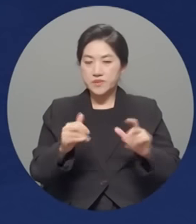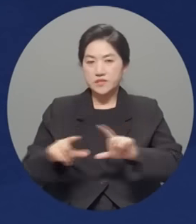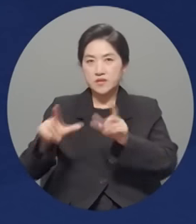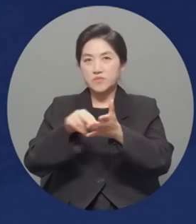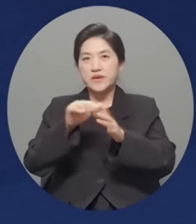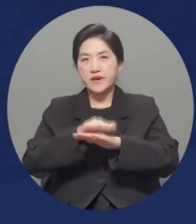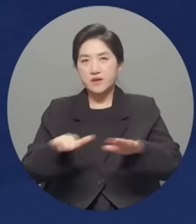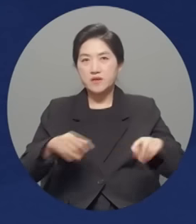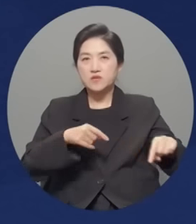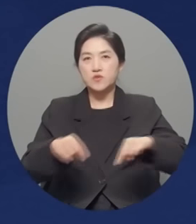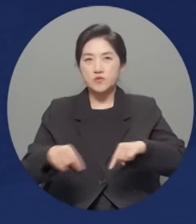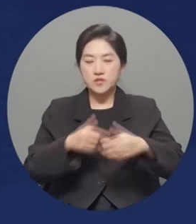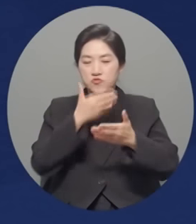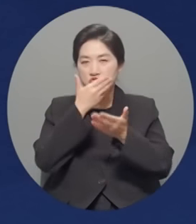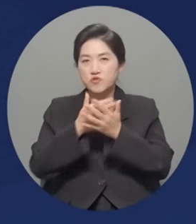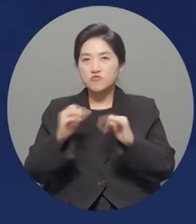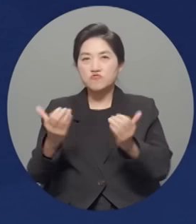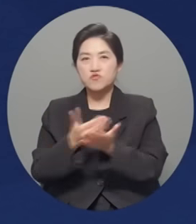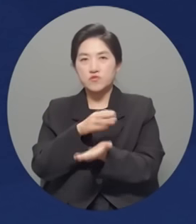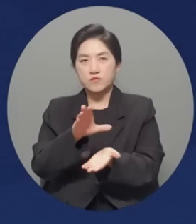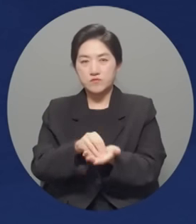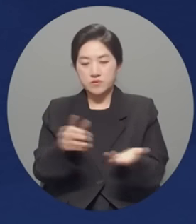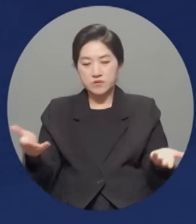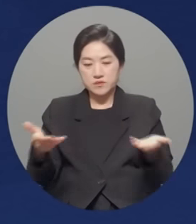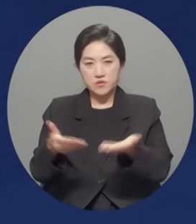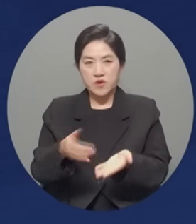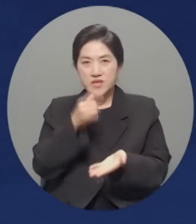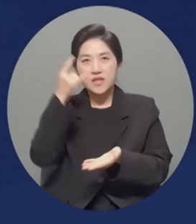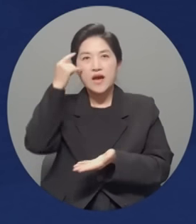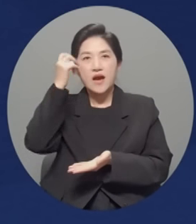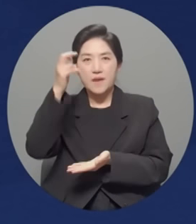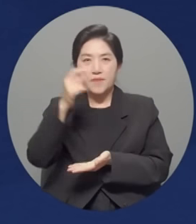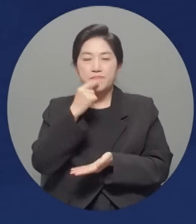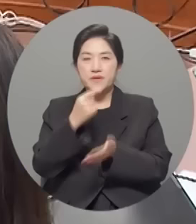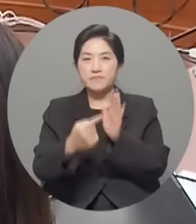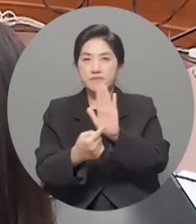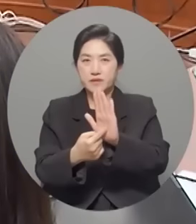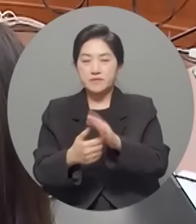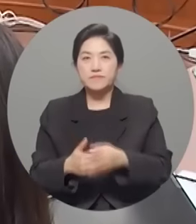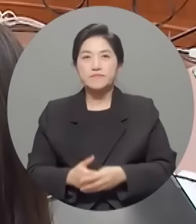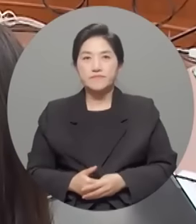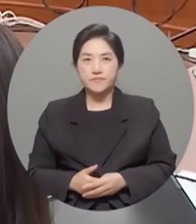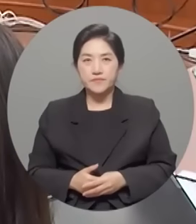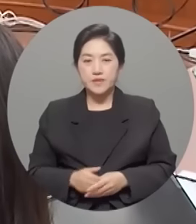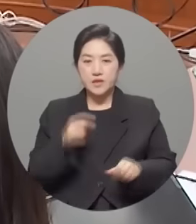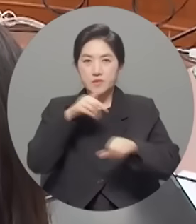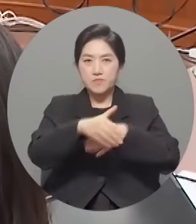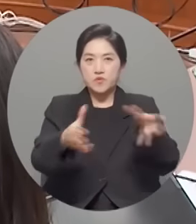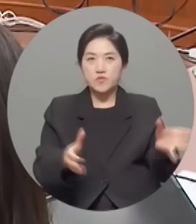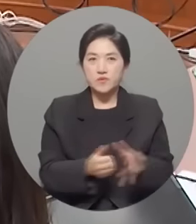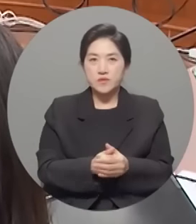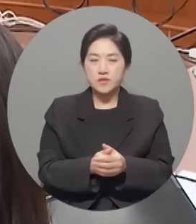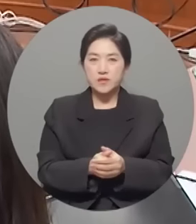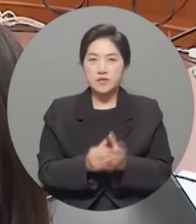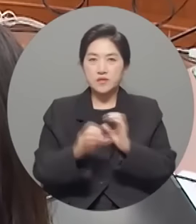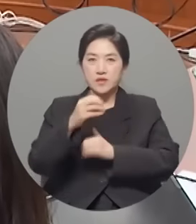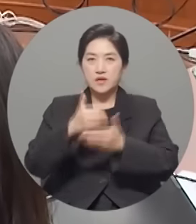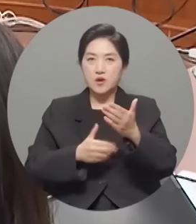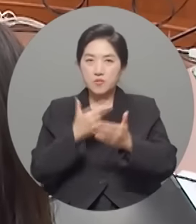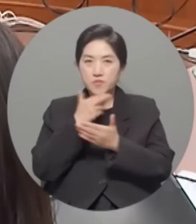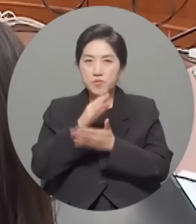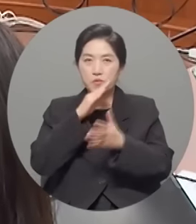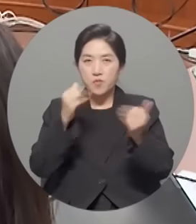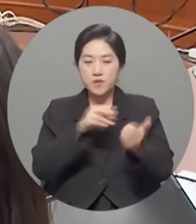해결할 정책과 중요한 국정 현안이 의제가 될 것이라는 메시지를 내놨습니다. 민주당은 가감 없이 본회담의